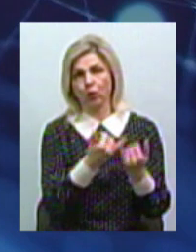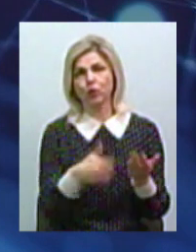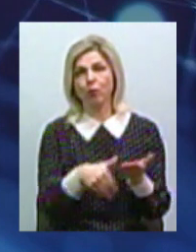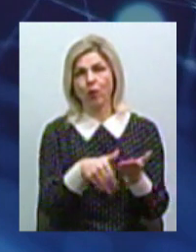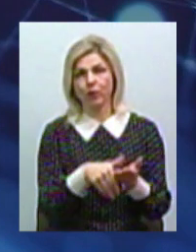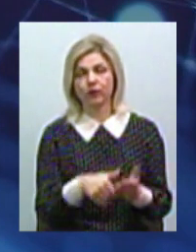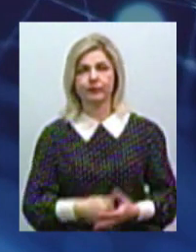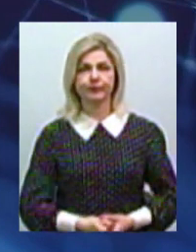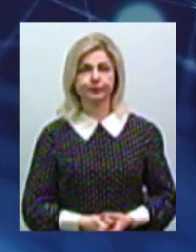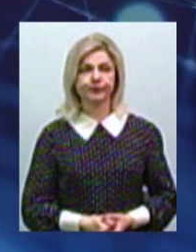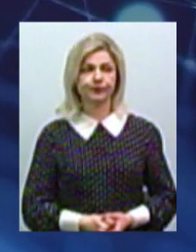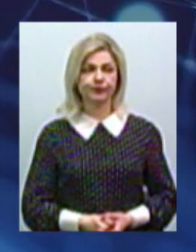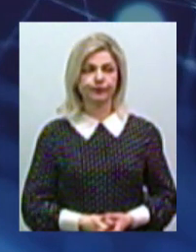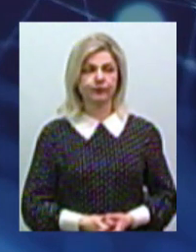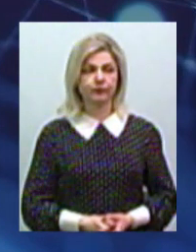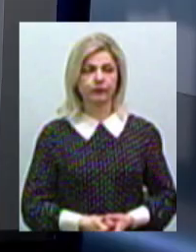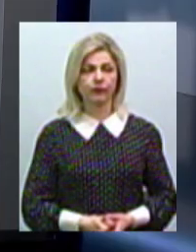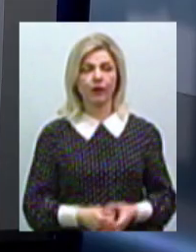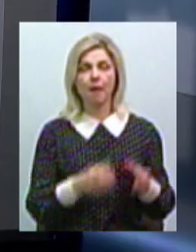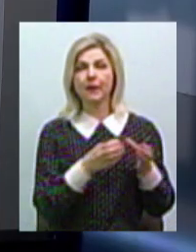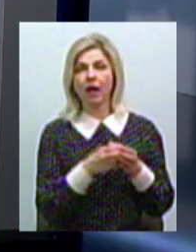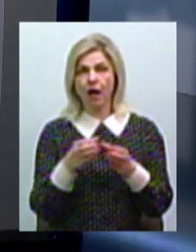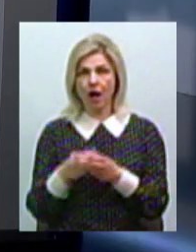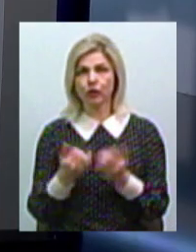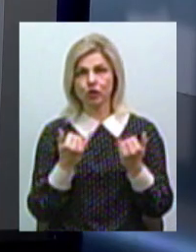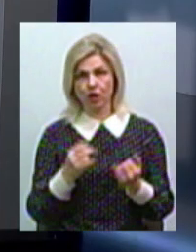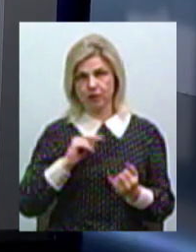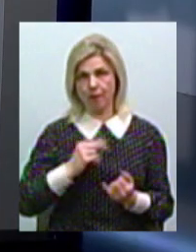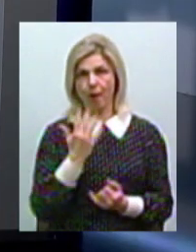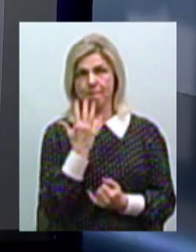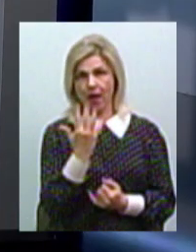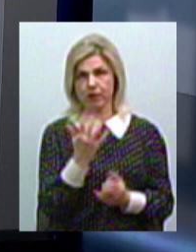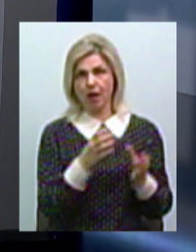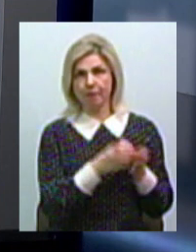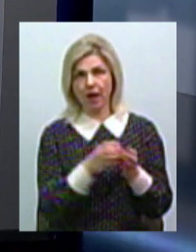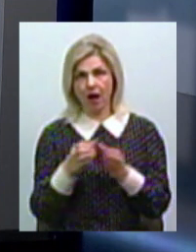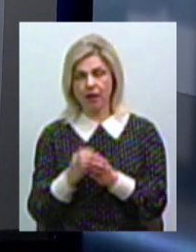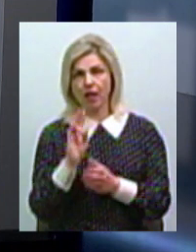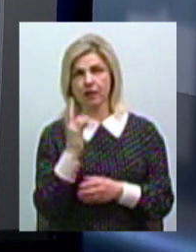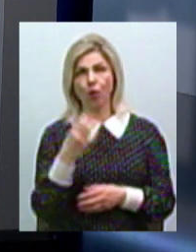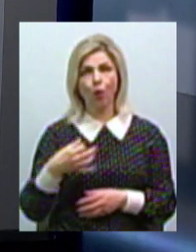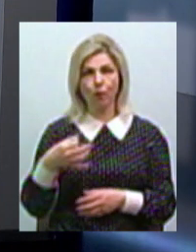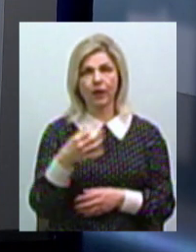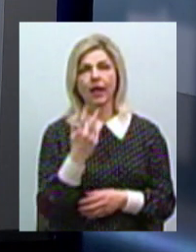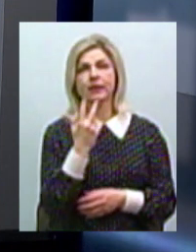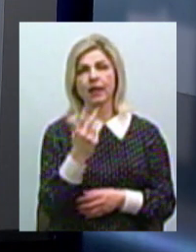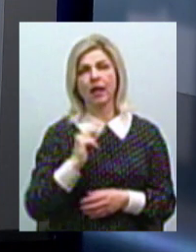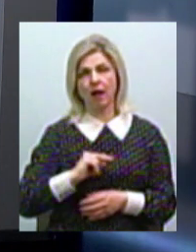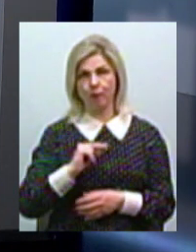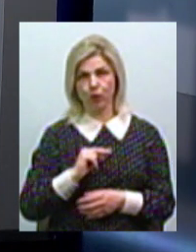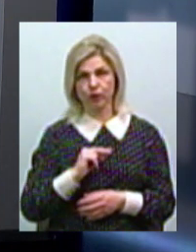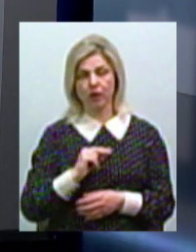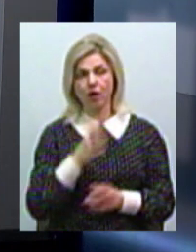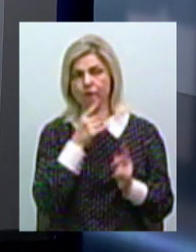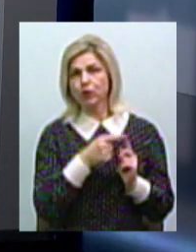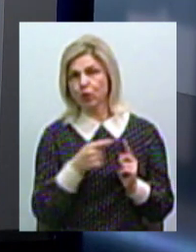жертвам насильства? Я хочу сказати, що мобільні бригади, на даний час у нас працює 5 мобільних бригад на території Миколаївської області. 3 з них працюють вже